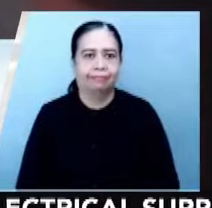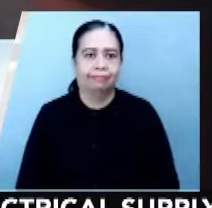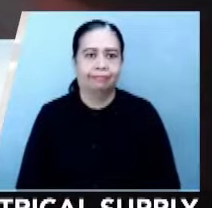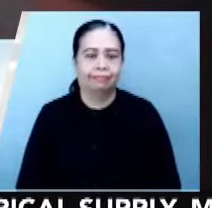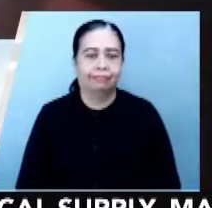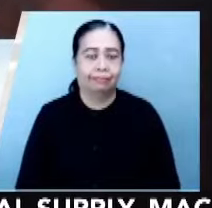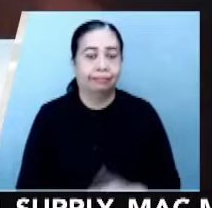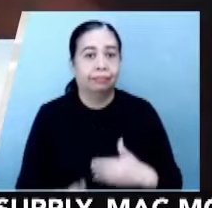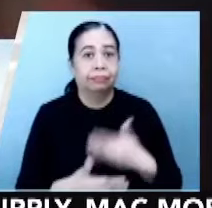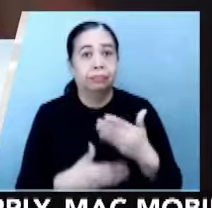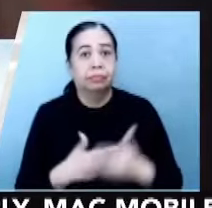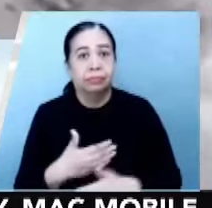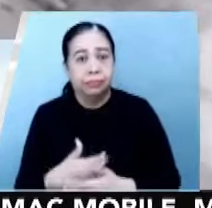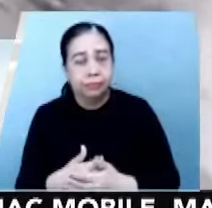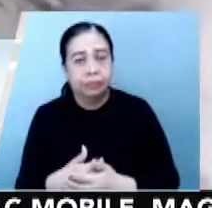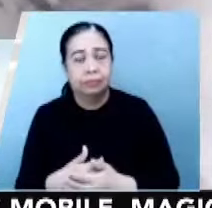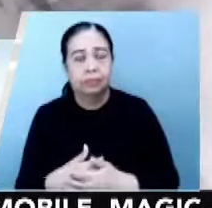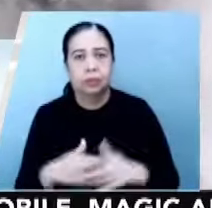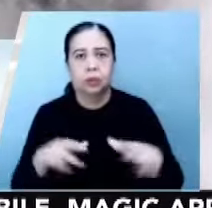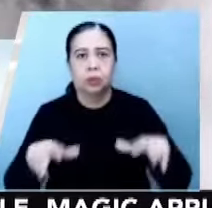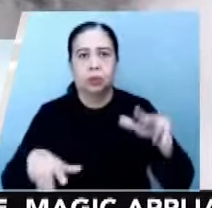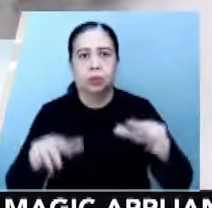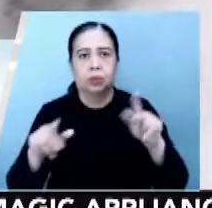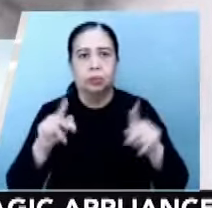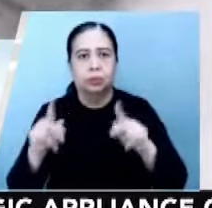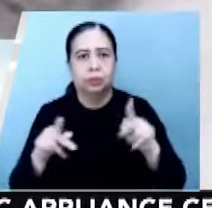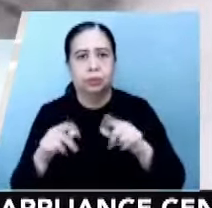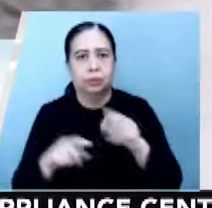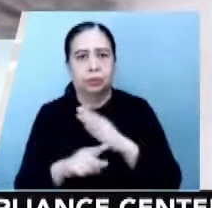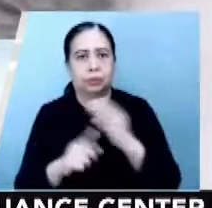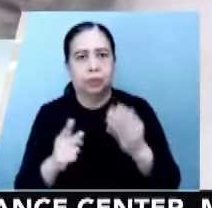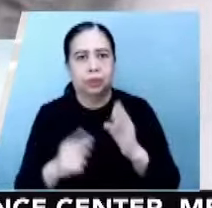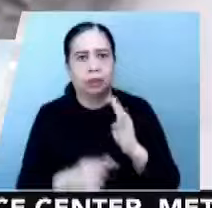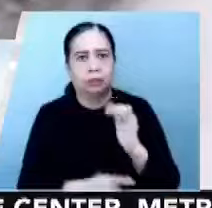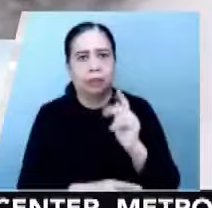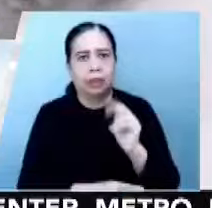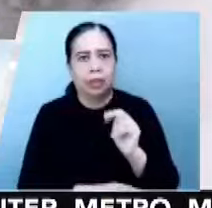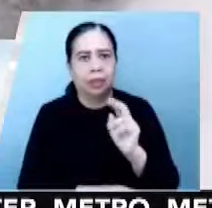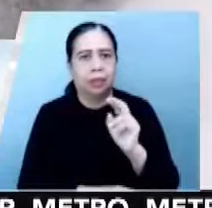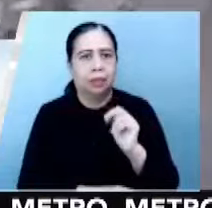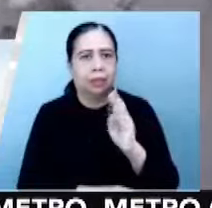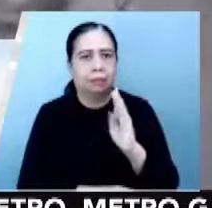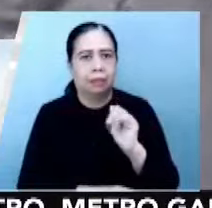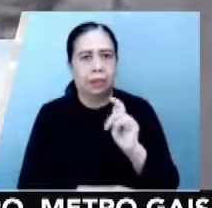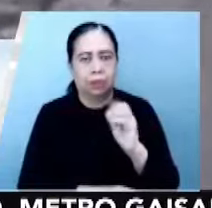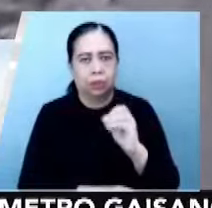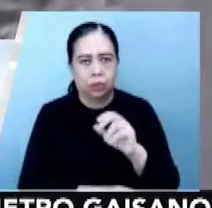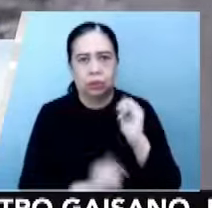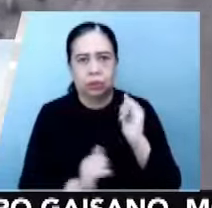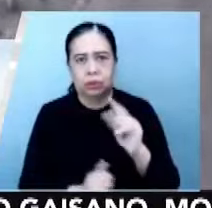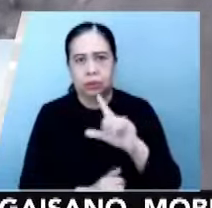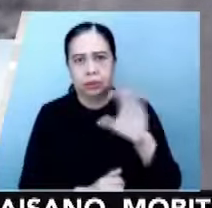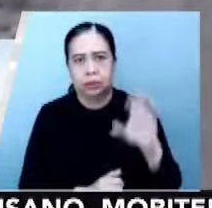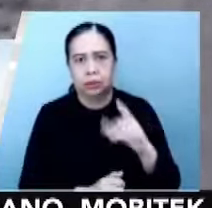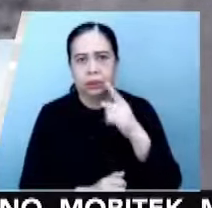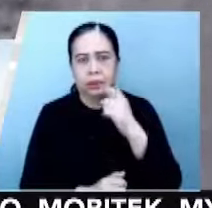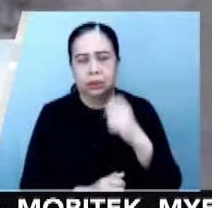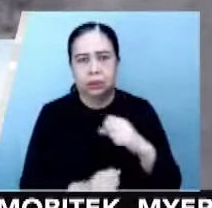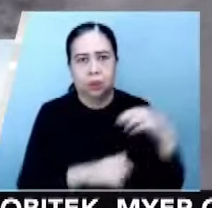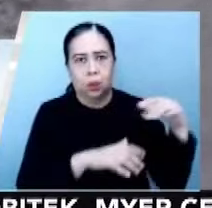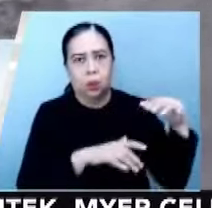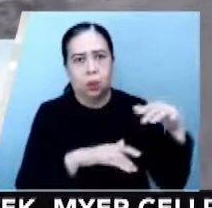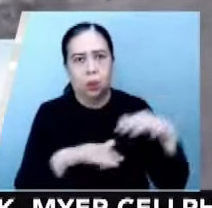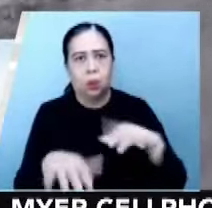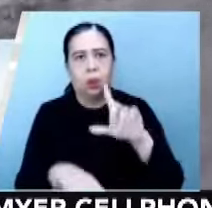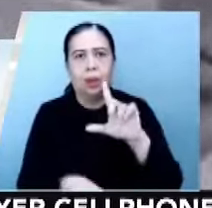Samantala, naalarma mga residente ng Barangay Biak na Bato sa La Castellana pa rin dahil sa lahar mud flow